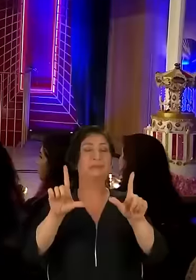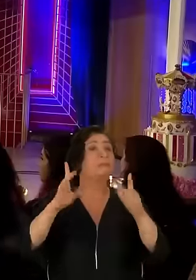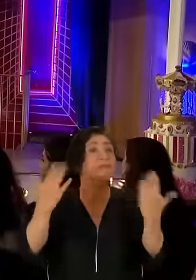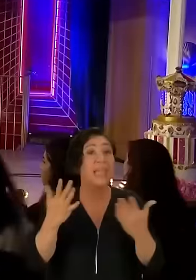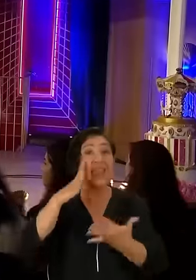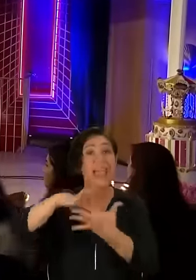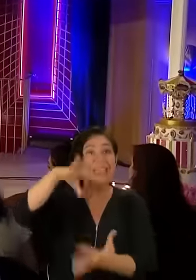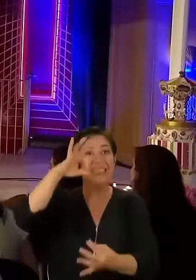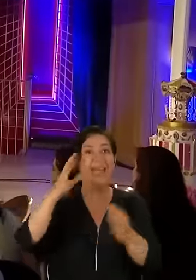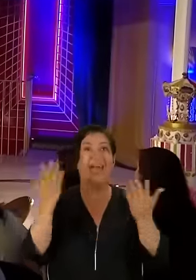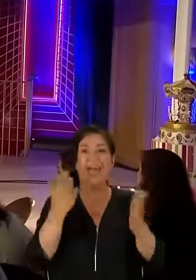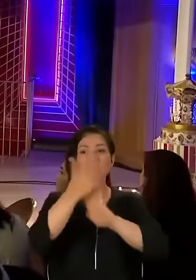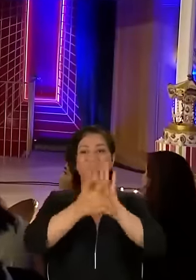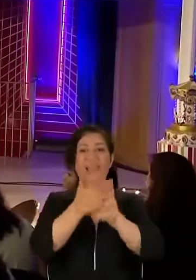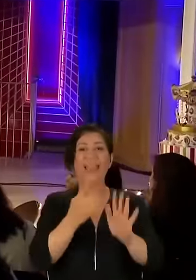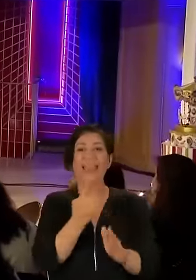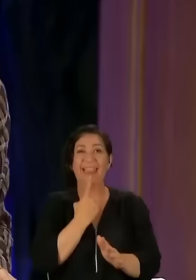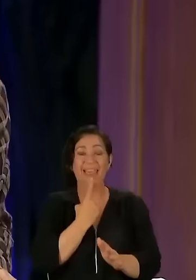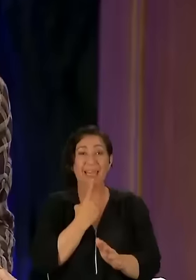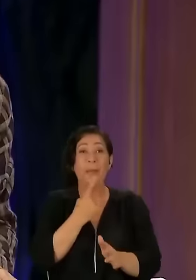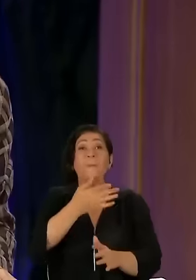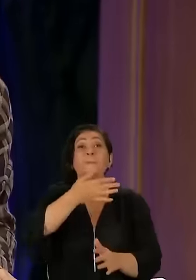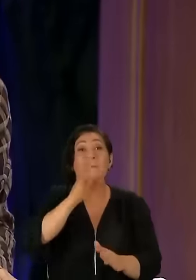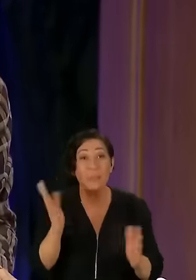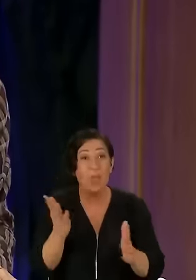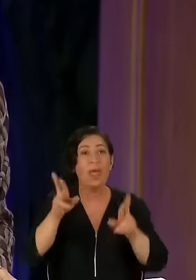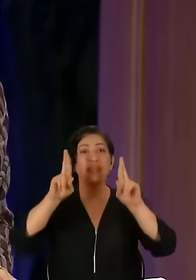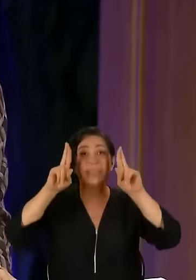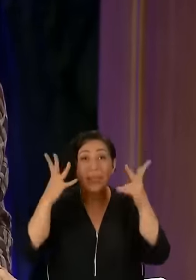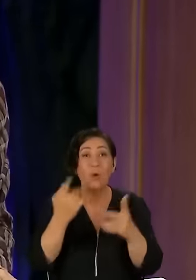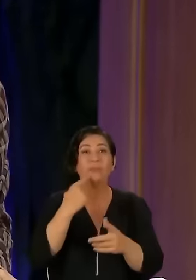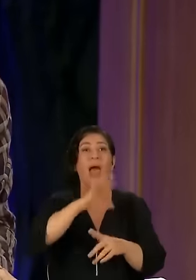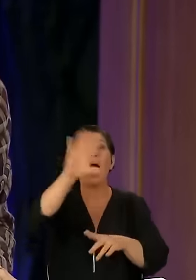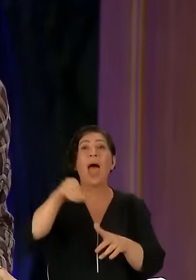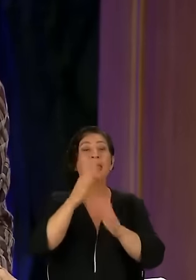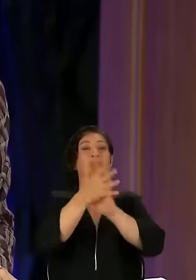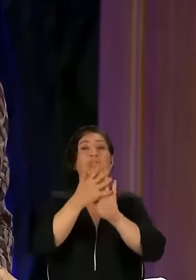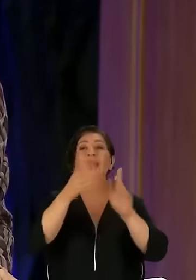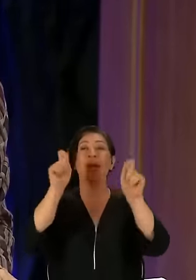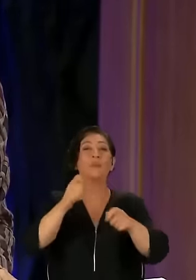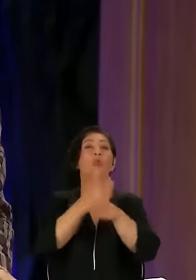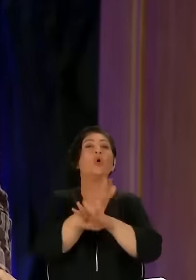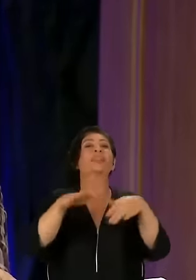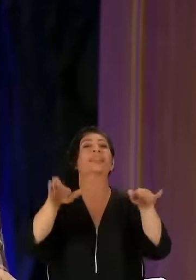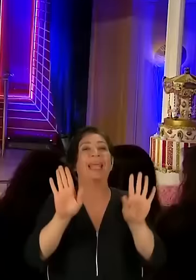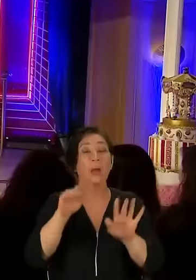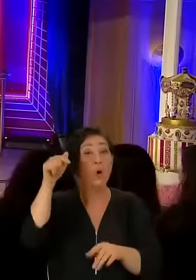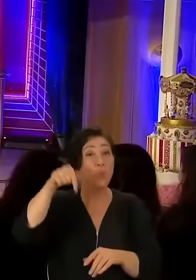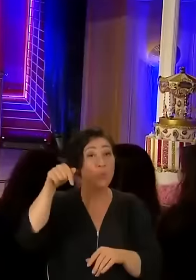Yani insanlar genelde işaret dilini bilmiyorlar, tanımıyorlar diye her önüne gelenin yaptığı da doğru değil.